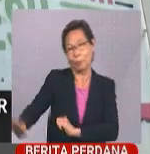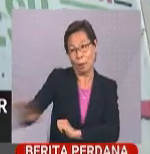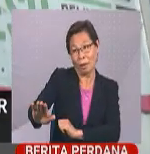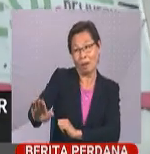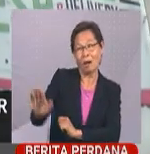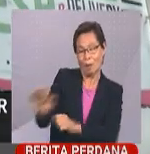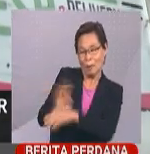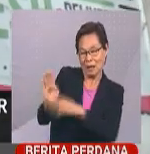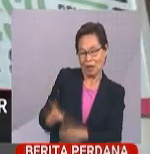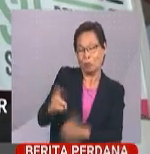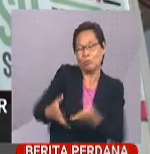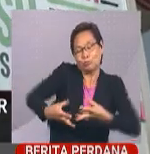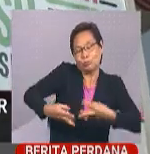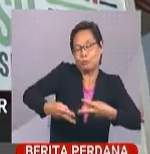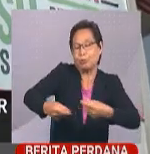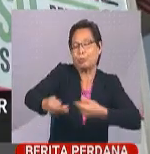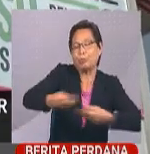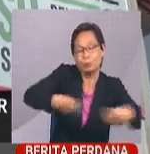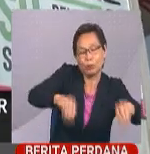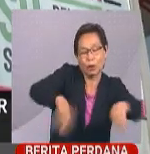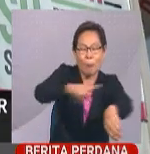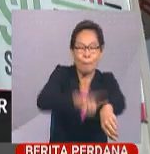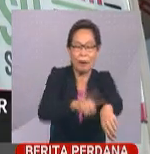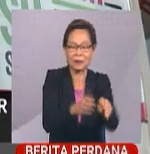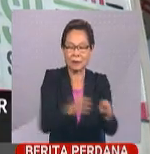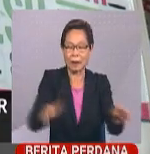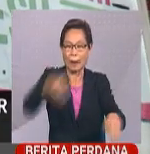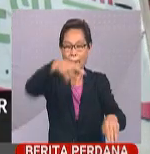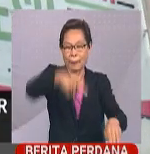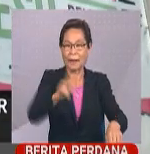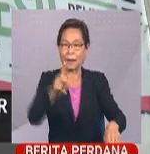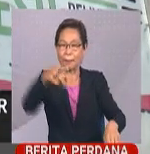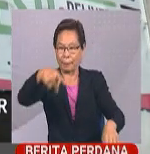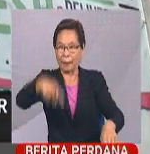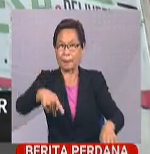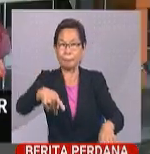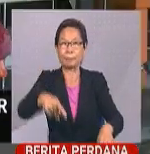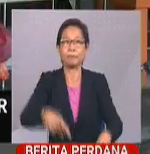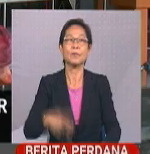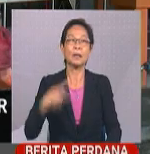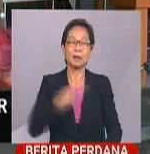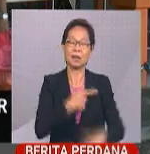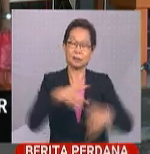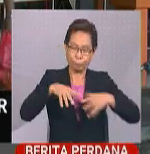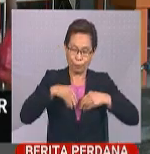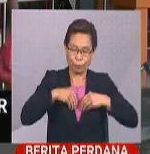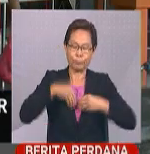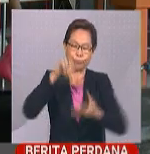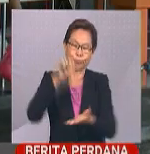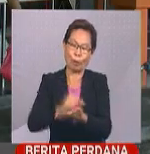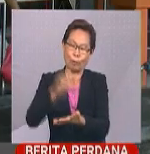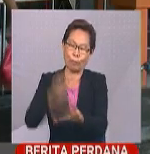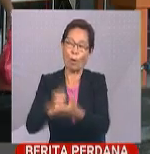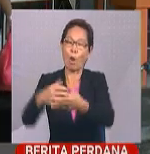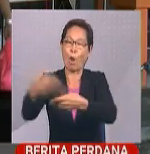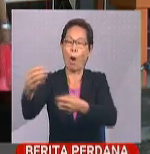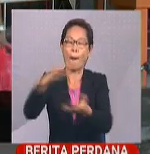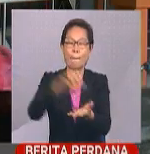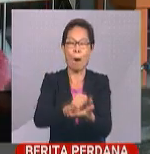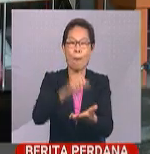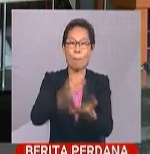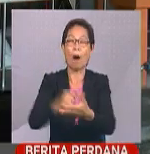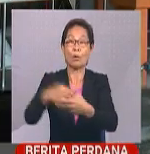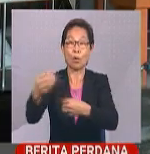bagi melicinkan urusan jualan sepanjang tempoh PKP. Kita menerima tempahan daripada luar